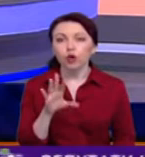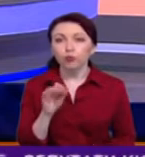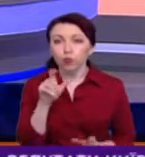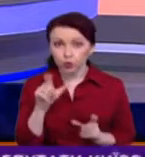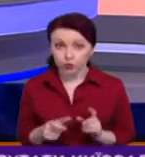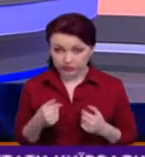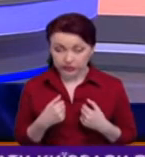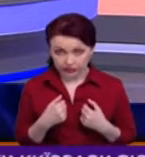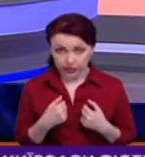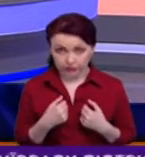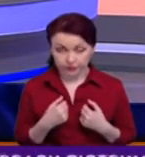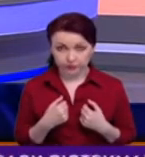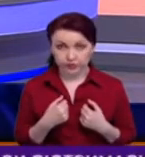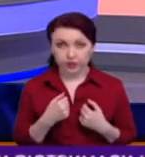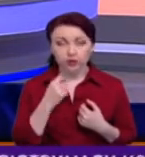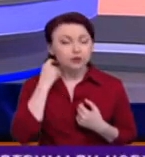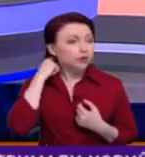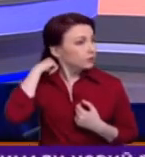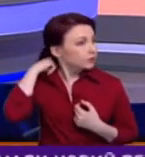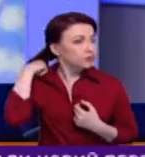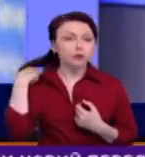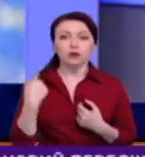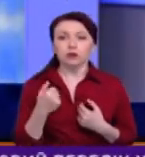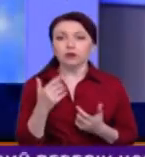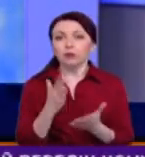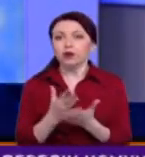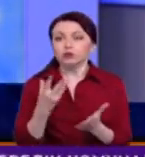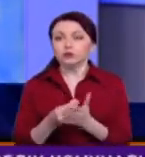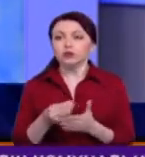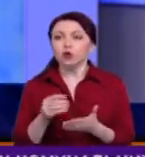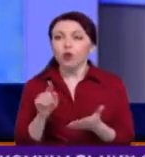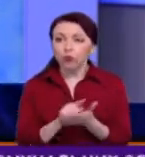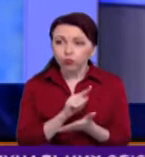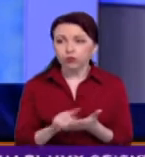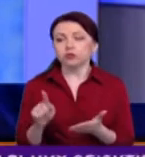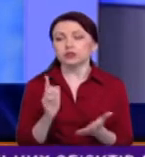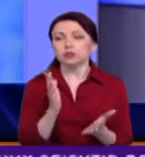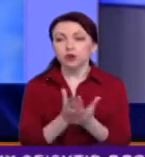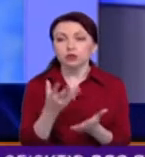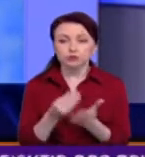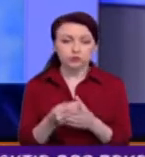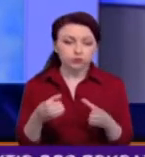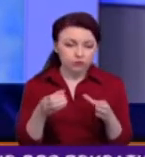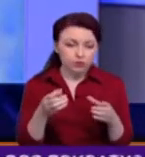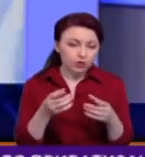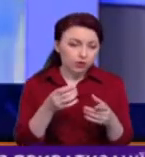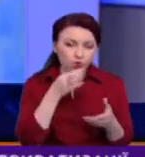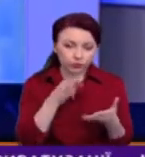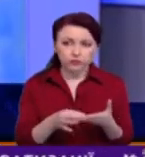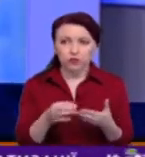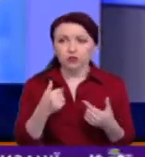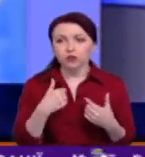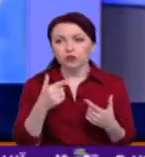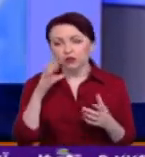я, як парламентар, маю свої обов'язки, маю свій блок відповідальності. Я, чесно скажу, не